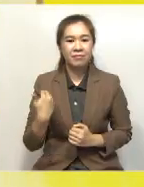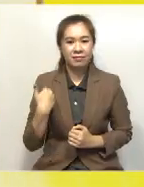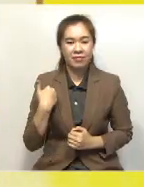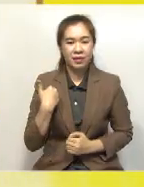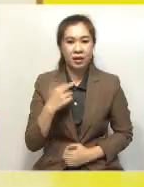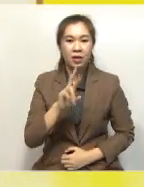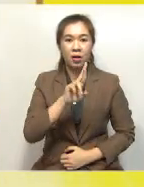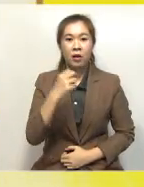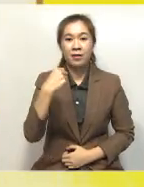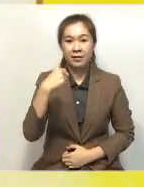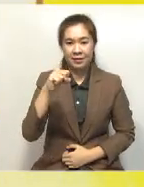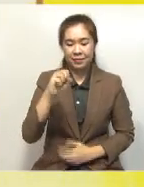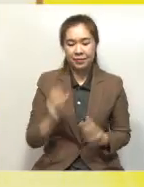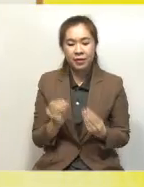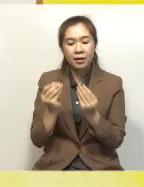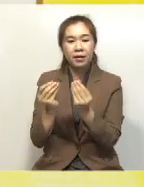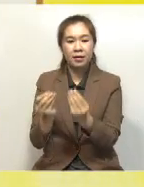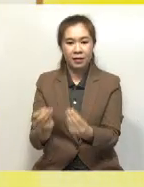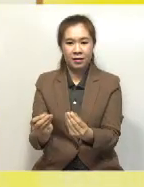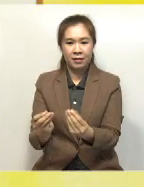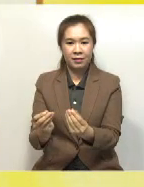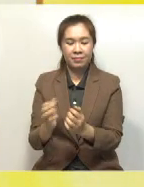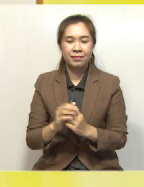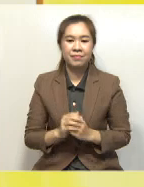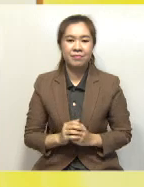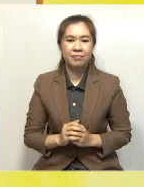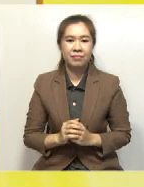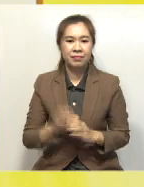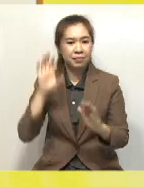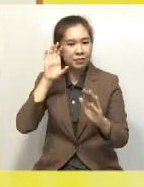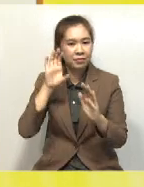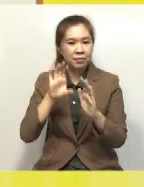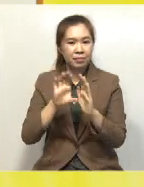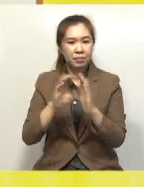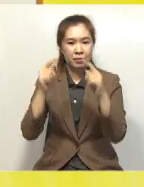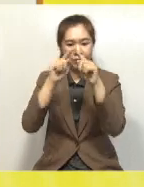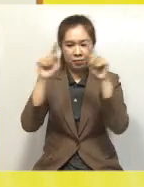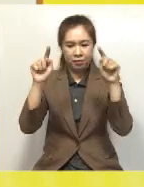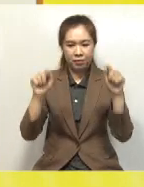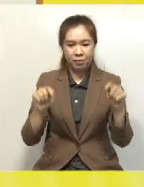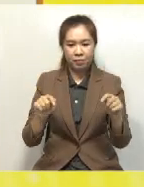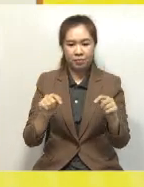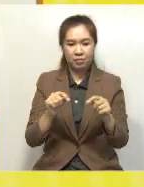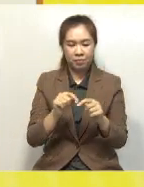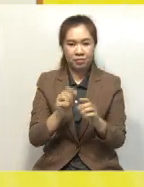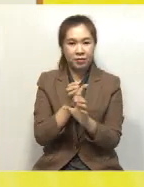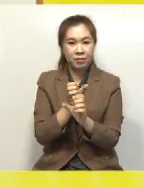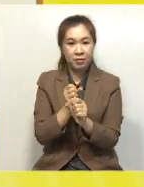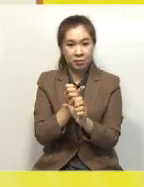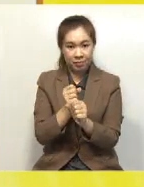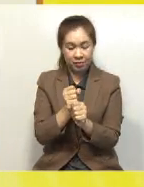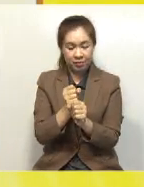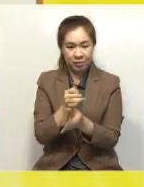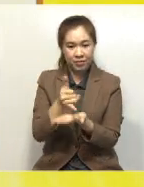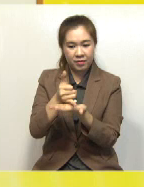ยู่หัวทรงพระกรุณาโปรดเกล้าโปรดกระหม่อมให้อัญเชิญพระพุทธรูปมณีรัตนปฏิมากรหรือพระแก้วมรกตน้อย